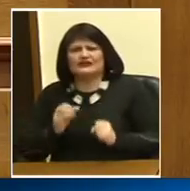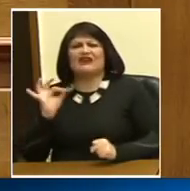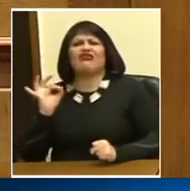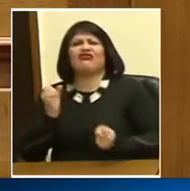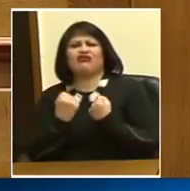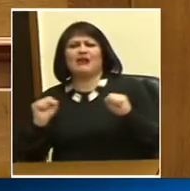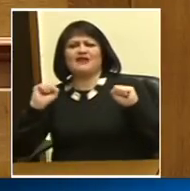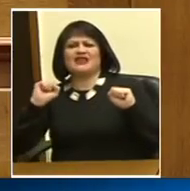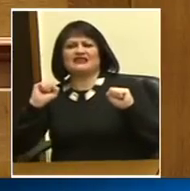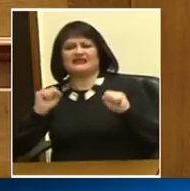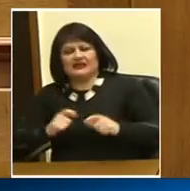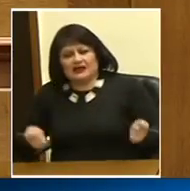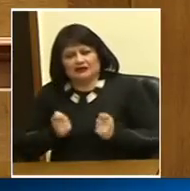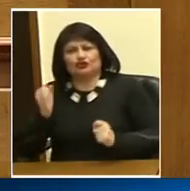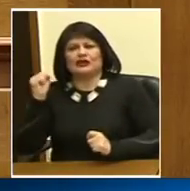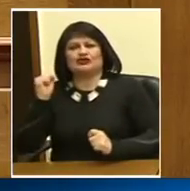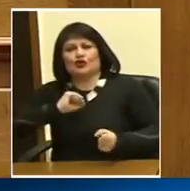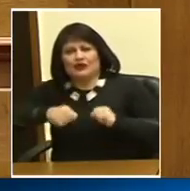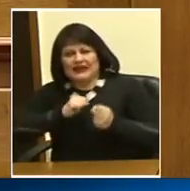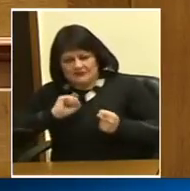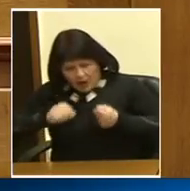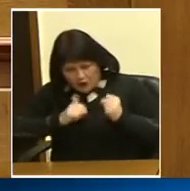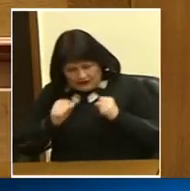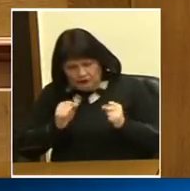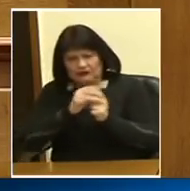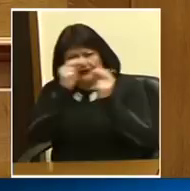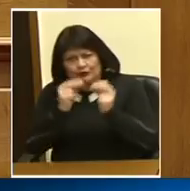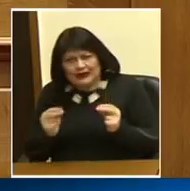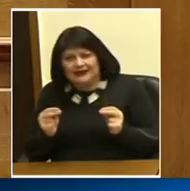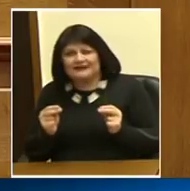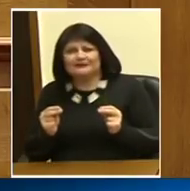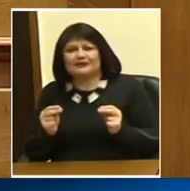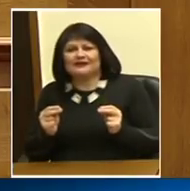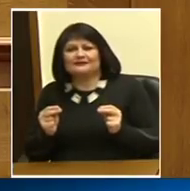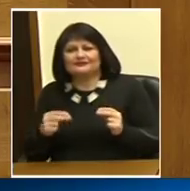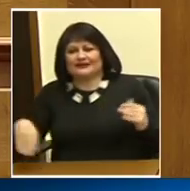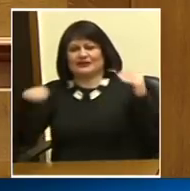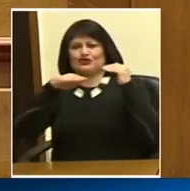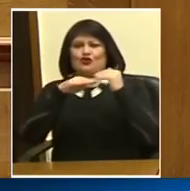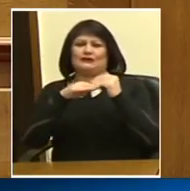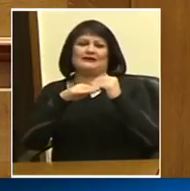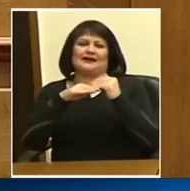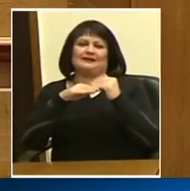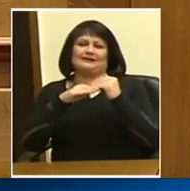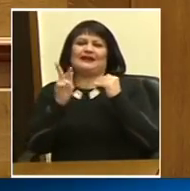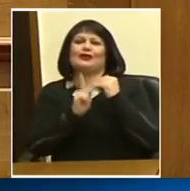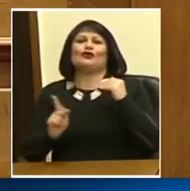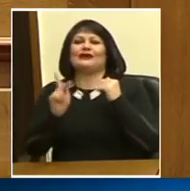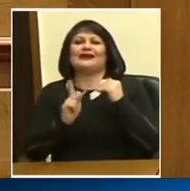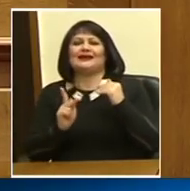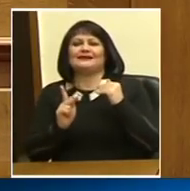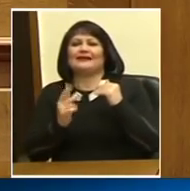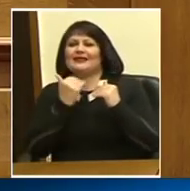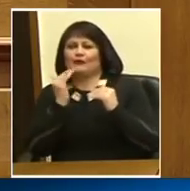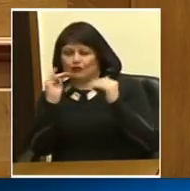αλλά και του εργατικού και του σοσιαλιστικού κινήματος, είναι αυτές που επέφεραν σε επίπεδο κοινωνίας την αντίληψη ότι δεν μπορούμε πια